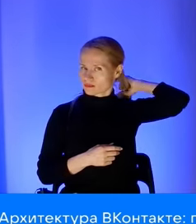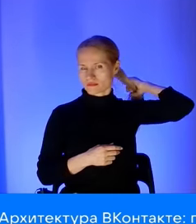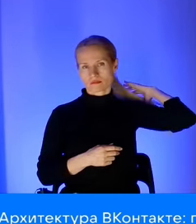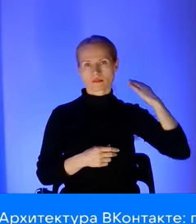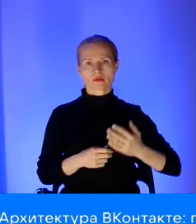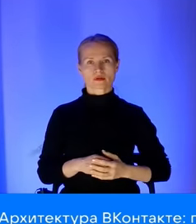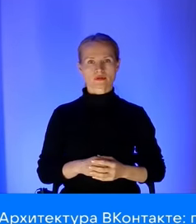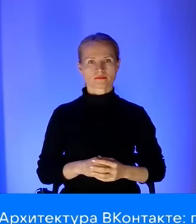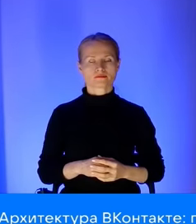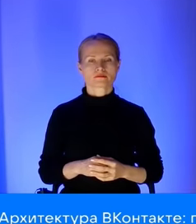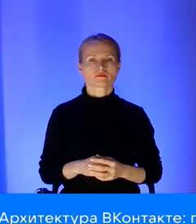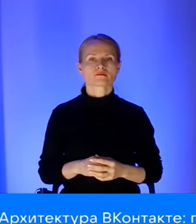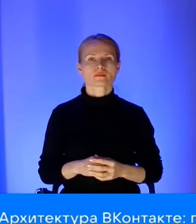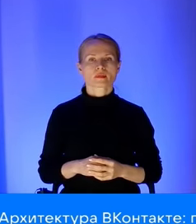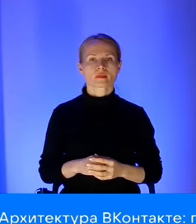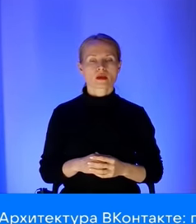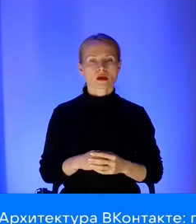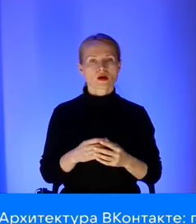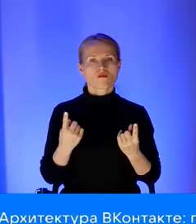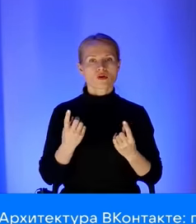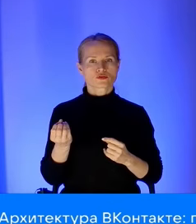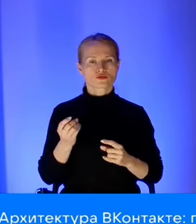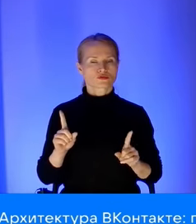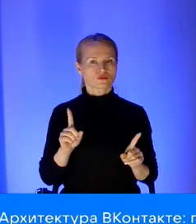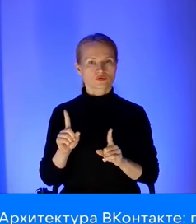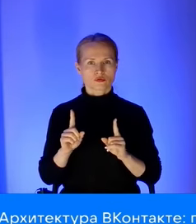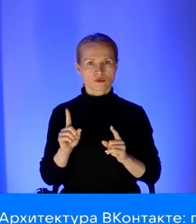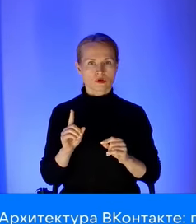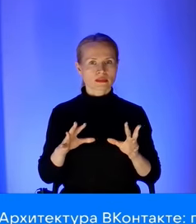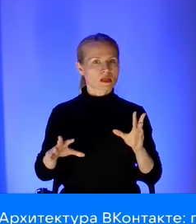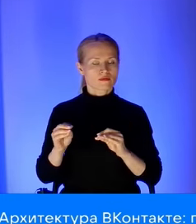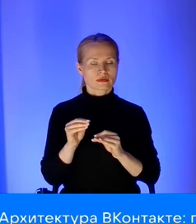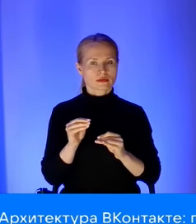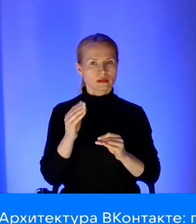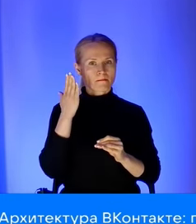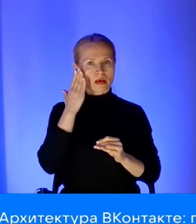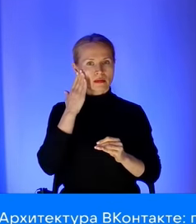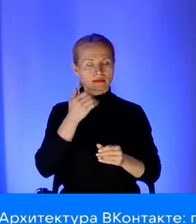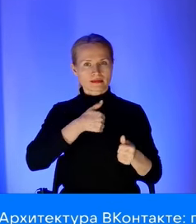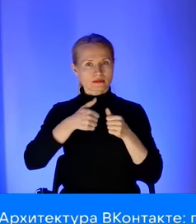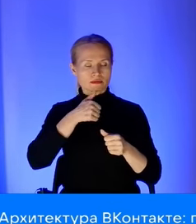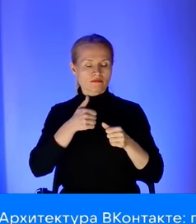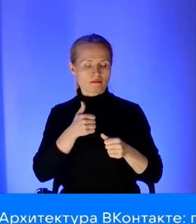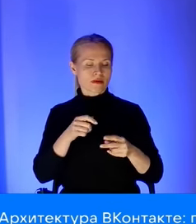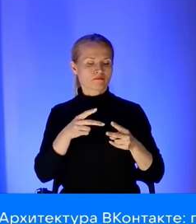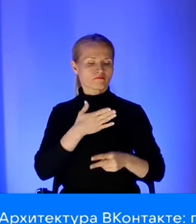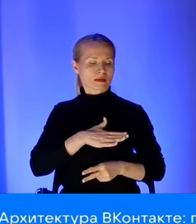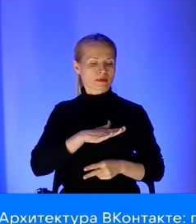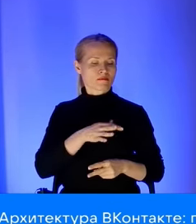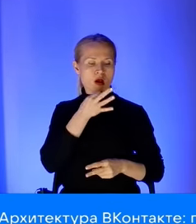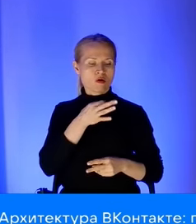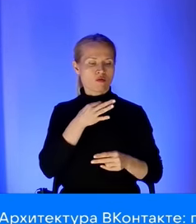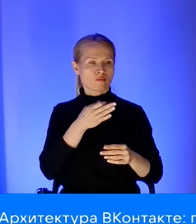поговорим важно что не все методы тестирования можно применять к любой системе